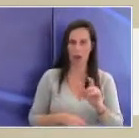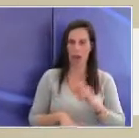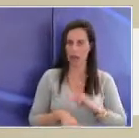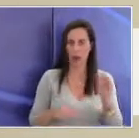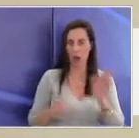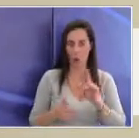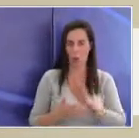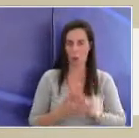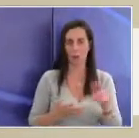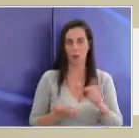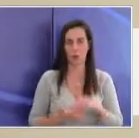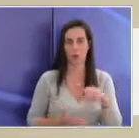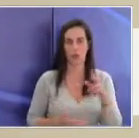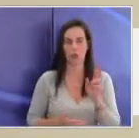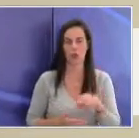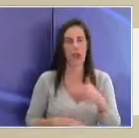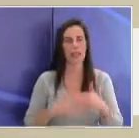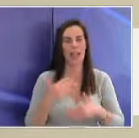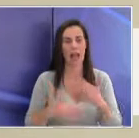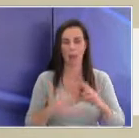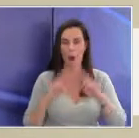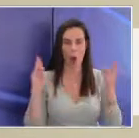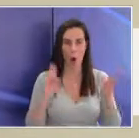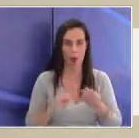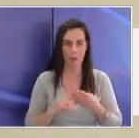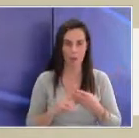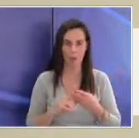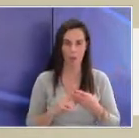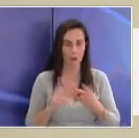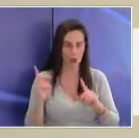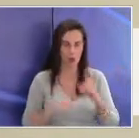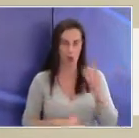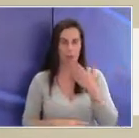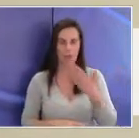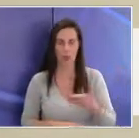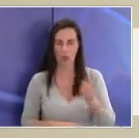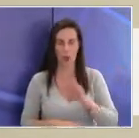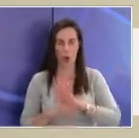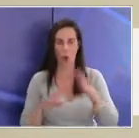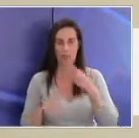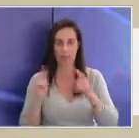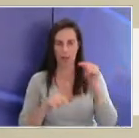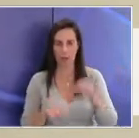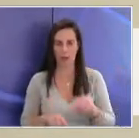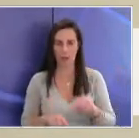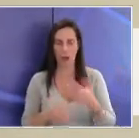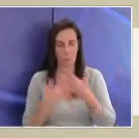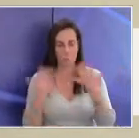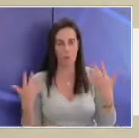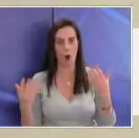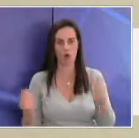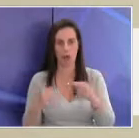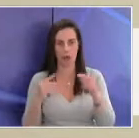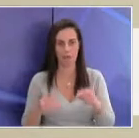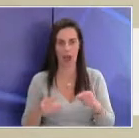פשוט. משום שיש תהליכים גלובליים, עולמיים, שעוברים על מדינת ישראל, זה לא רק פה. ברור שהתמונה הזאת